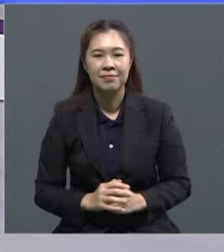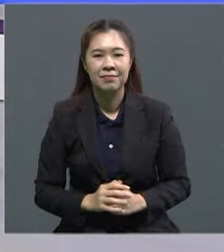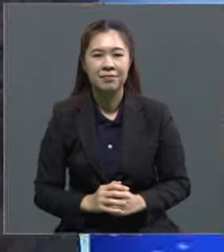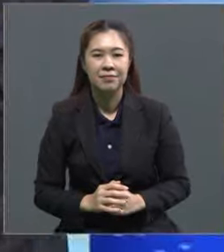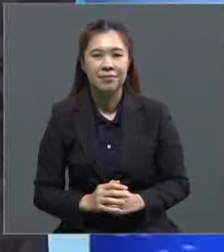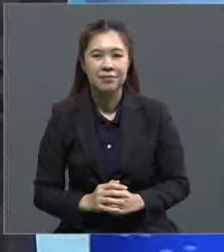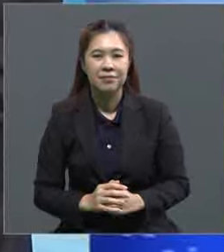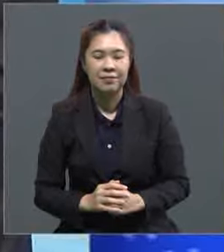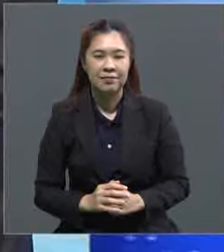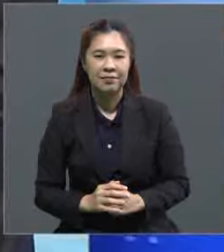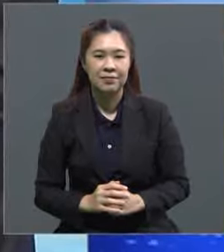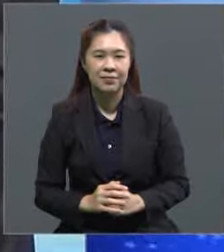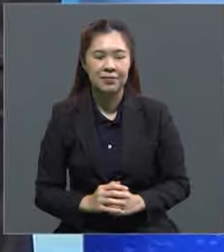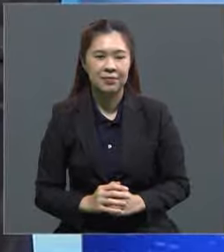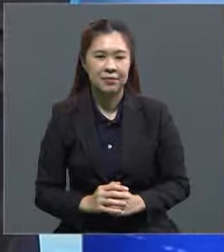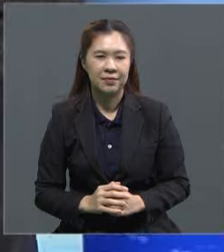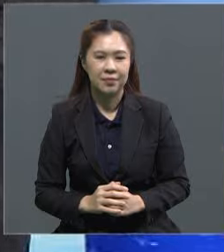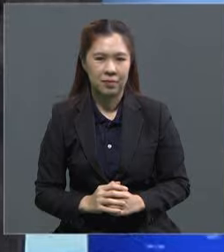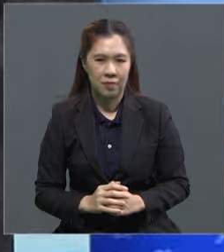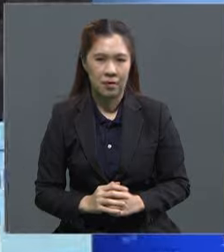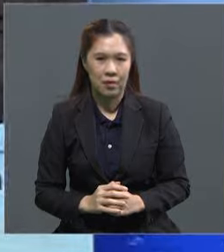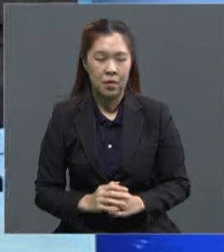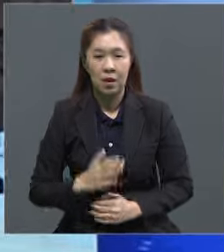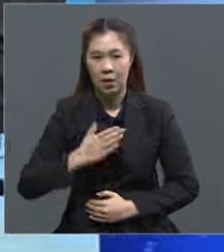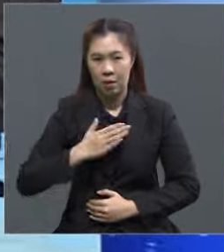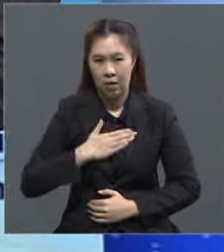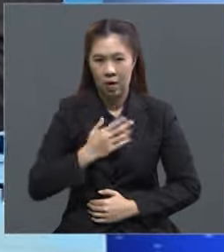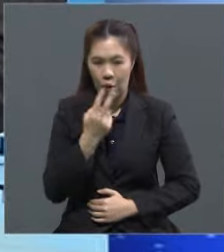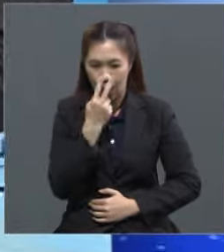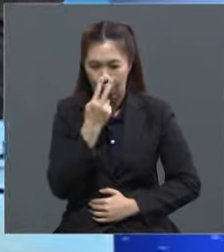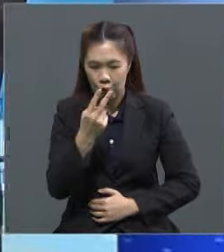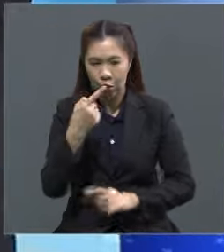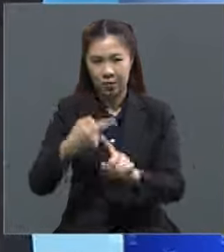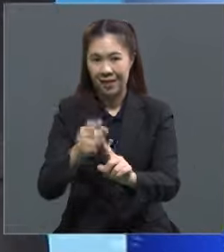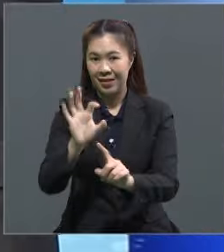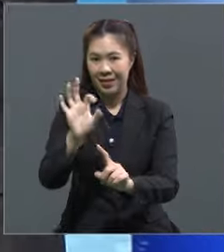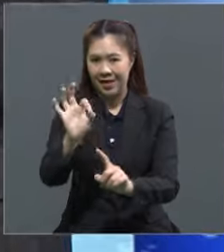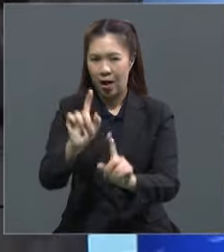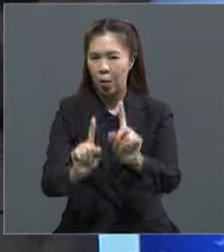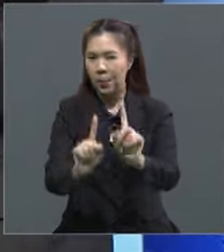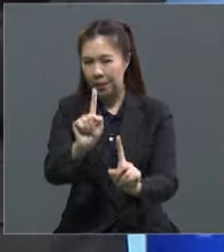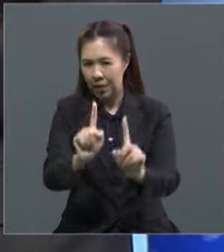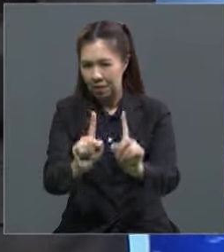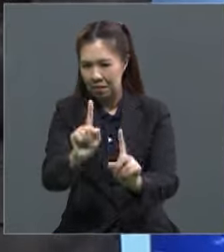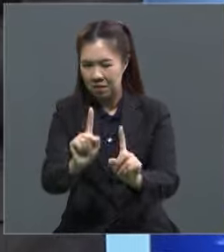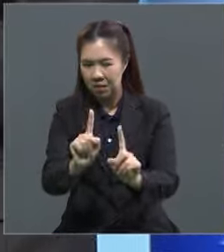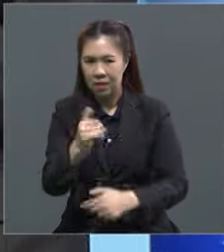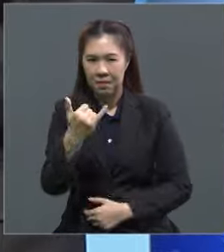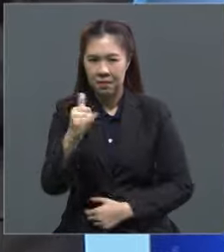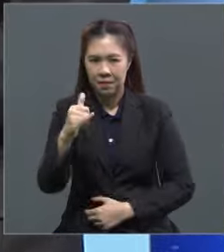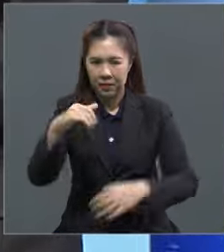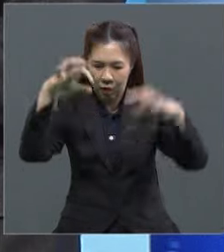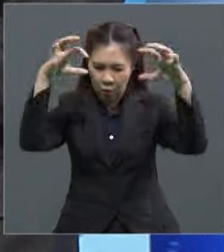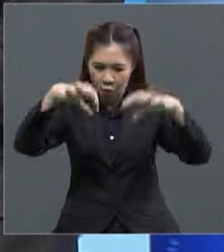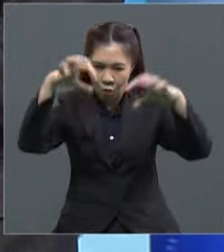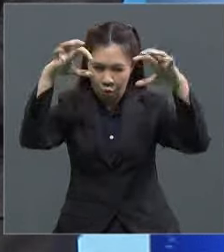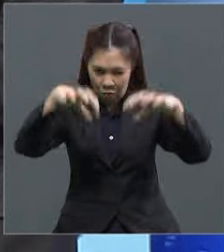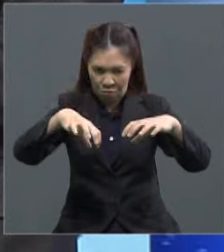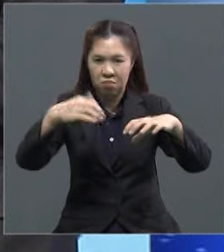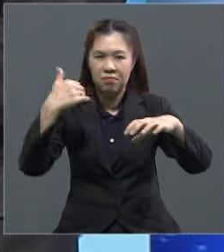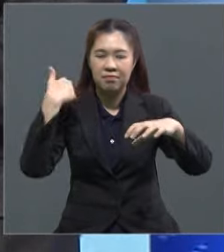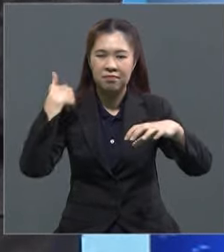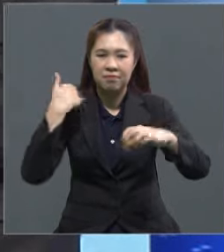ตามเนี่ยอ่าเราก็ยังมีการประเมินครับว่าในเดือนกันยายนเนี่ยจะมีปริมาณฝนเนี่ยอาจจะเข้ามาปริมาณมากในระดับ